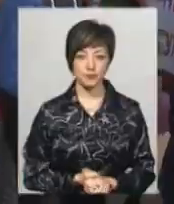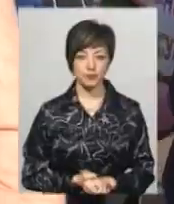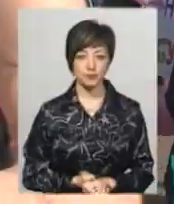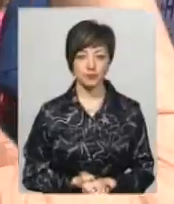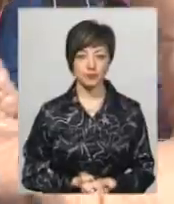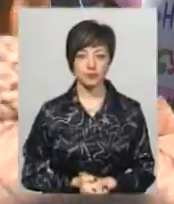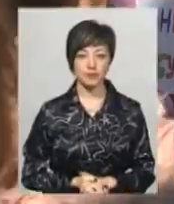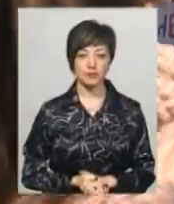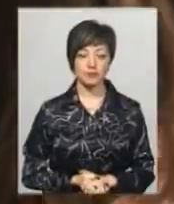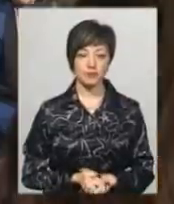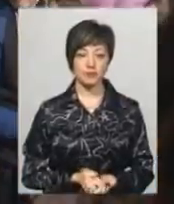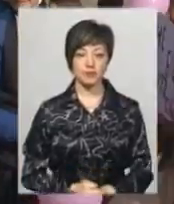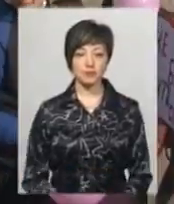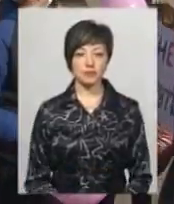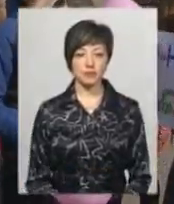раніше.